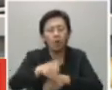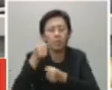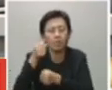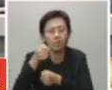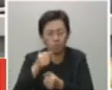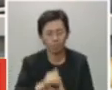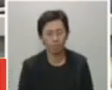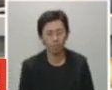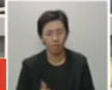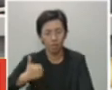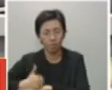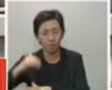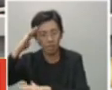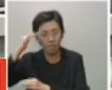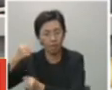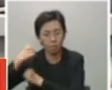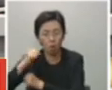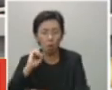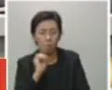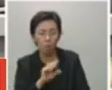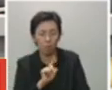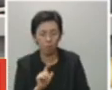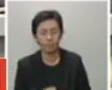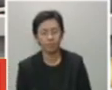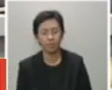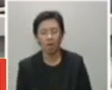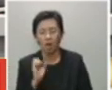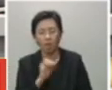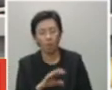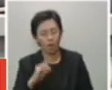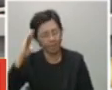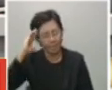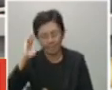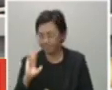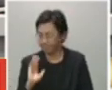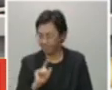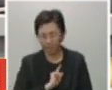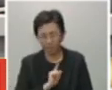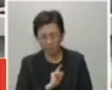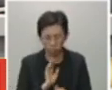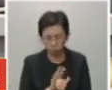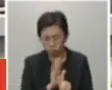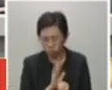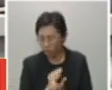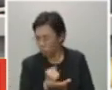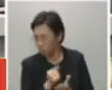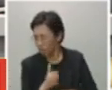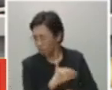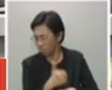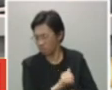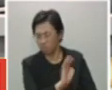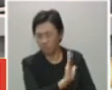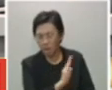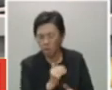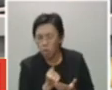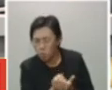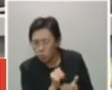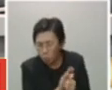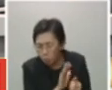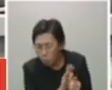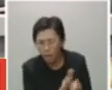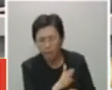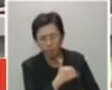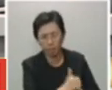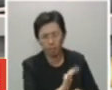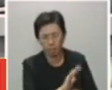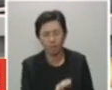ในฐานะผู้บัญชาการฐานบกท่านบอกว่ากองทัพไม่ได้มีหน้าที่มารับใช้การเมืองก็รอจนเหตุ